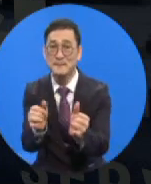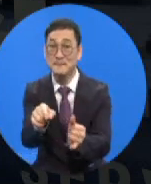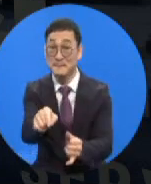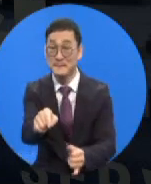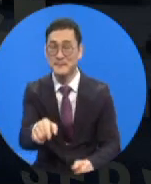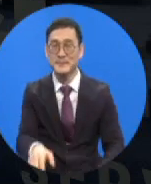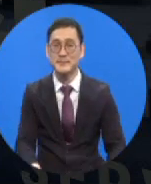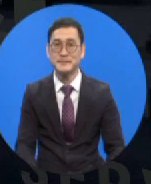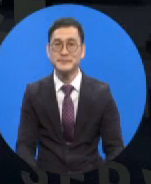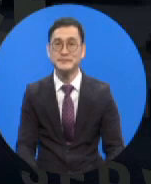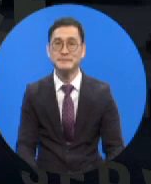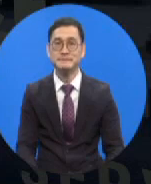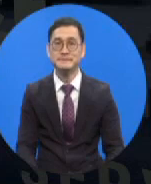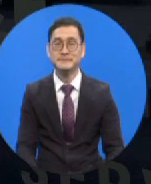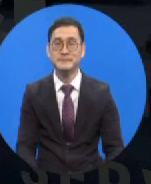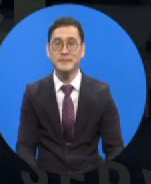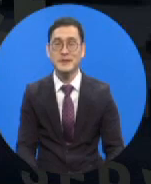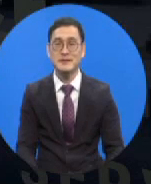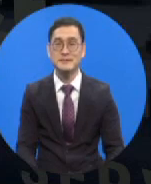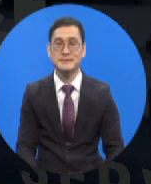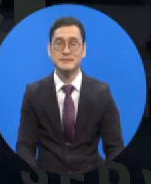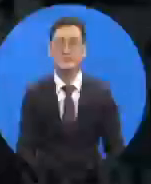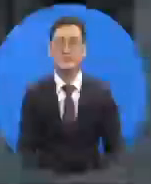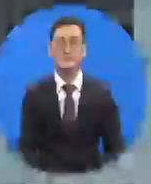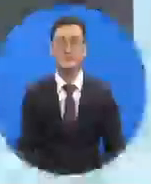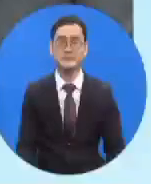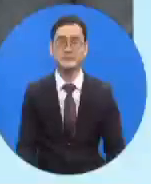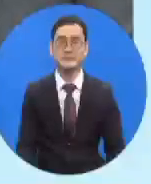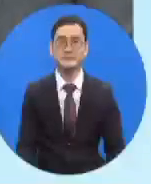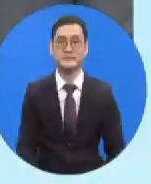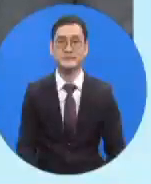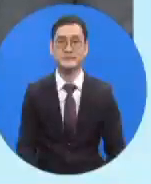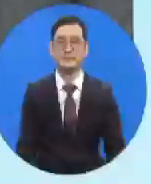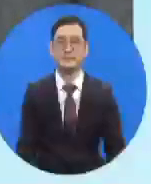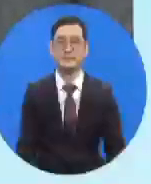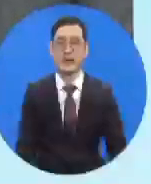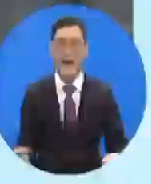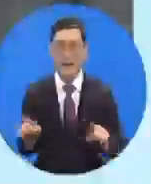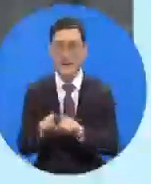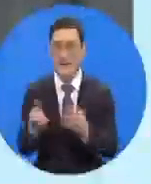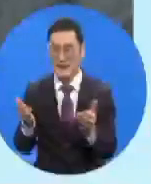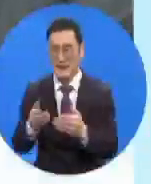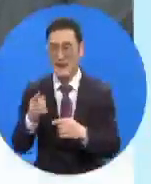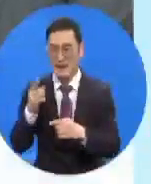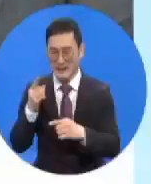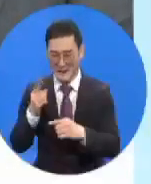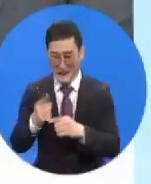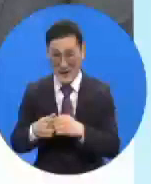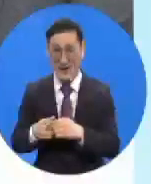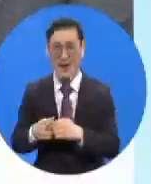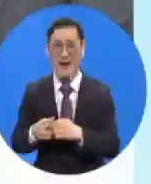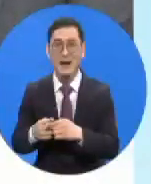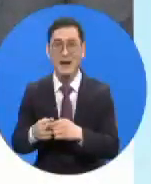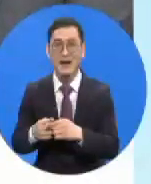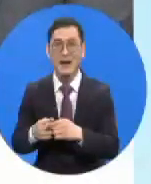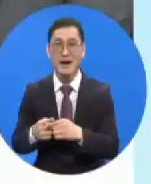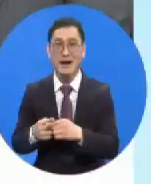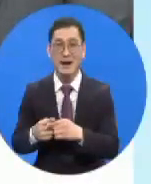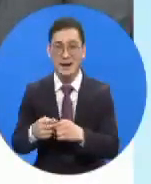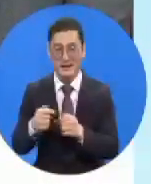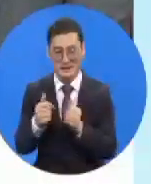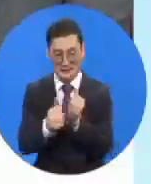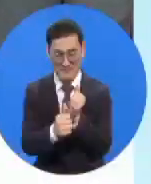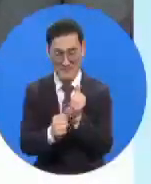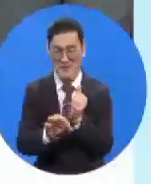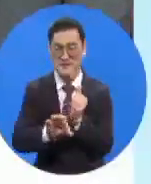지냈던 분이라고 보여지기 때문에, 네. 제가 볼 때는 이제 본인하고 함께 근무했다가, 뭐, 윤청장 입장에서는 좌천됐다고